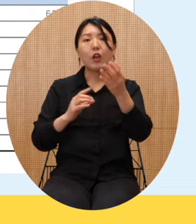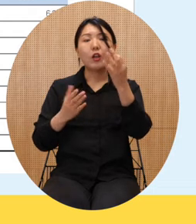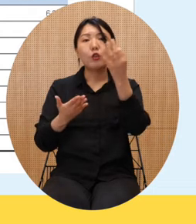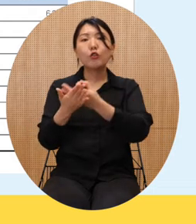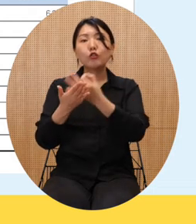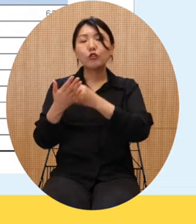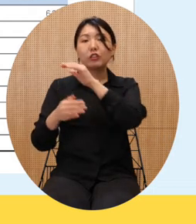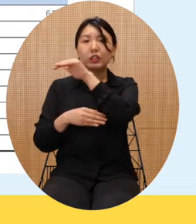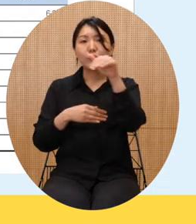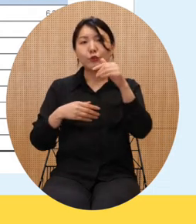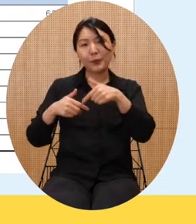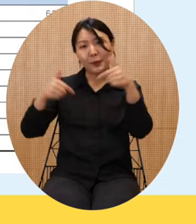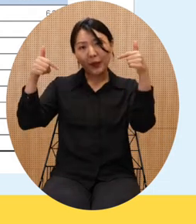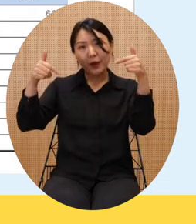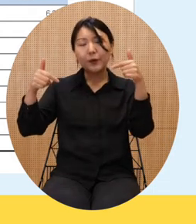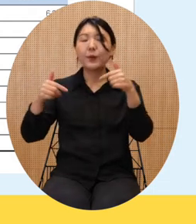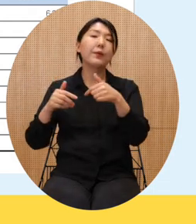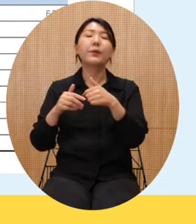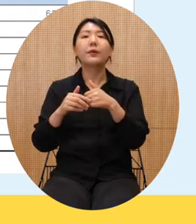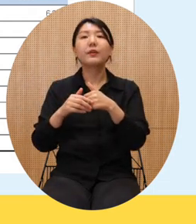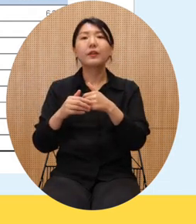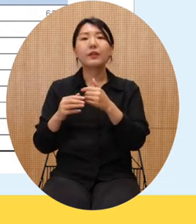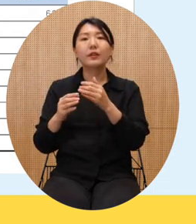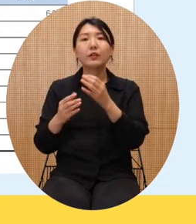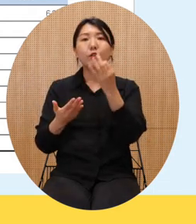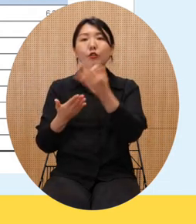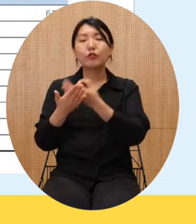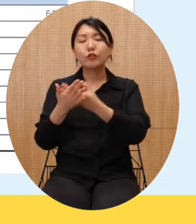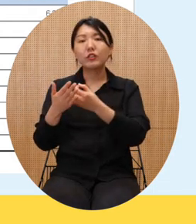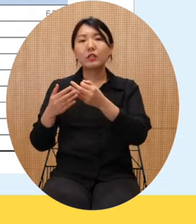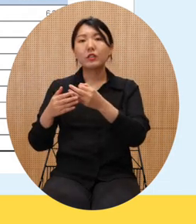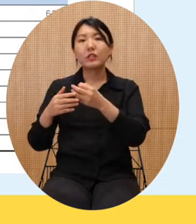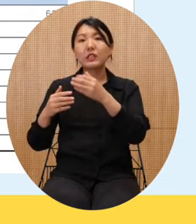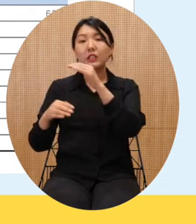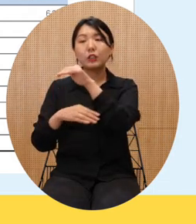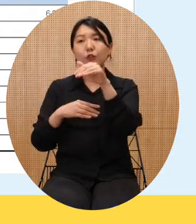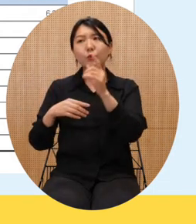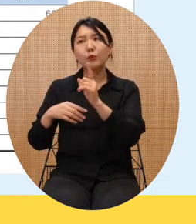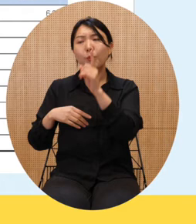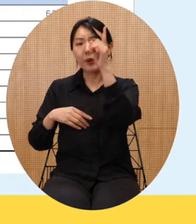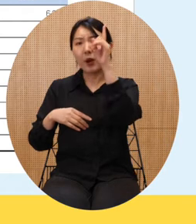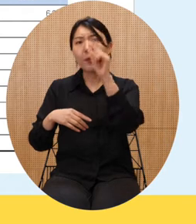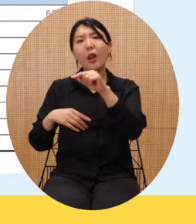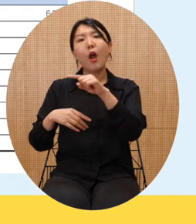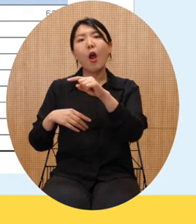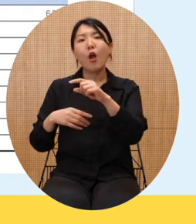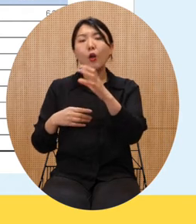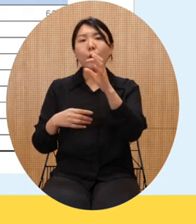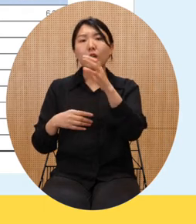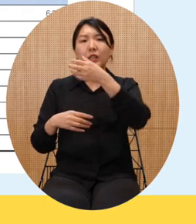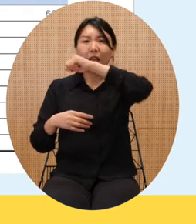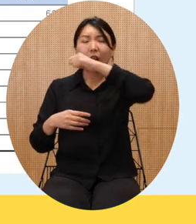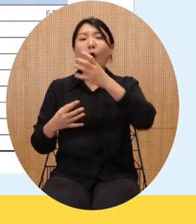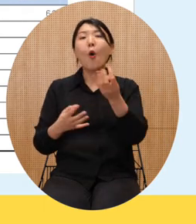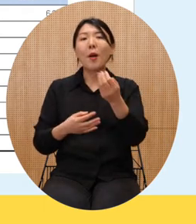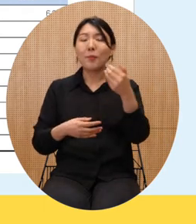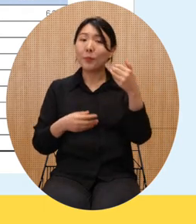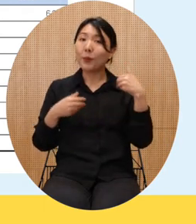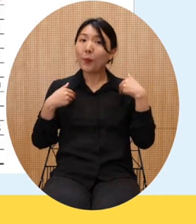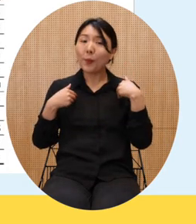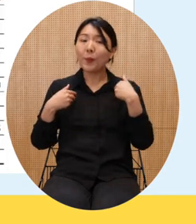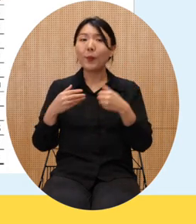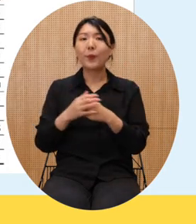되는데요. 아까 말씀드린 것처럼 소득 기준을 좀 넓히자. 그러면 이렇게 소득 기준을 넓혔을 때 돈이